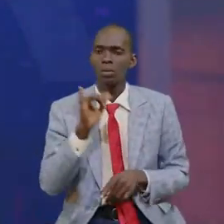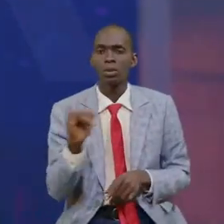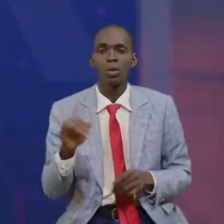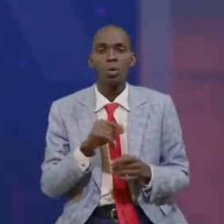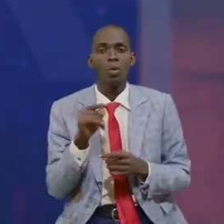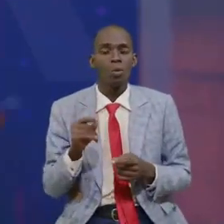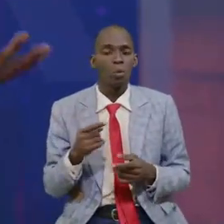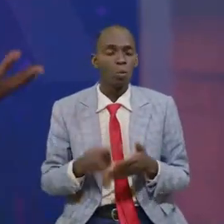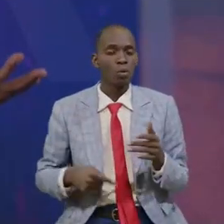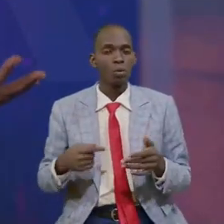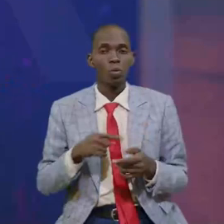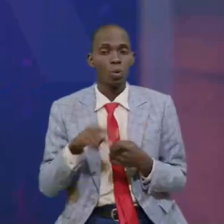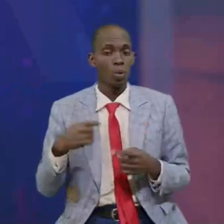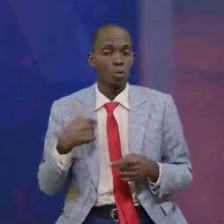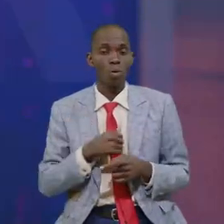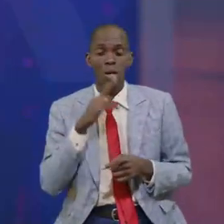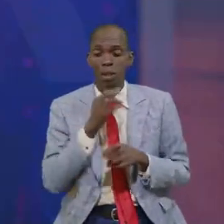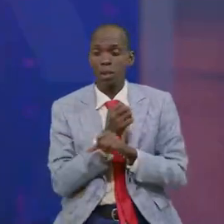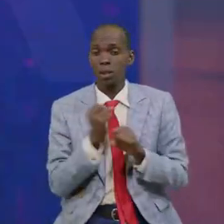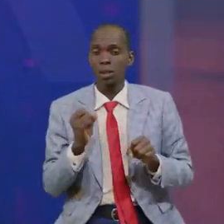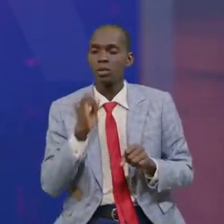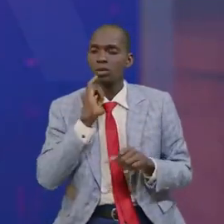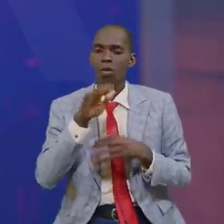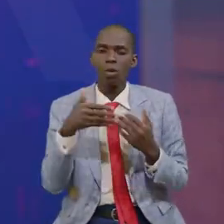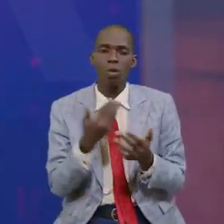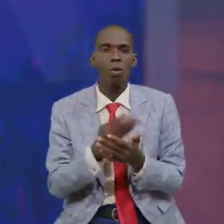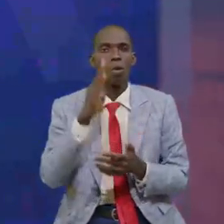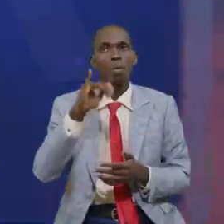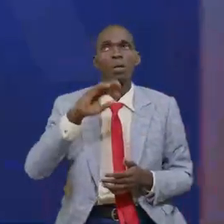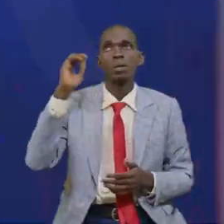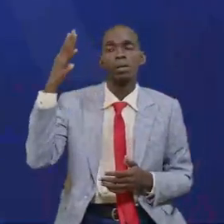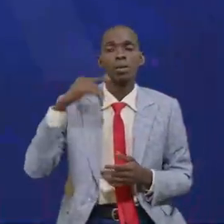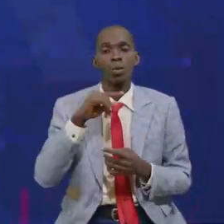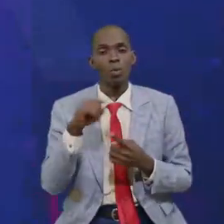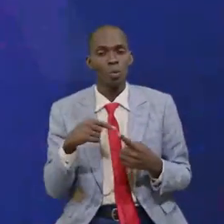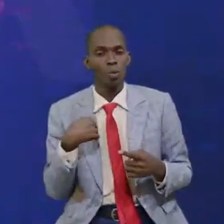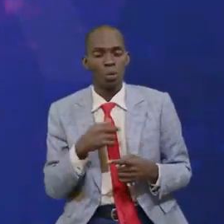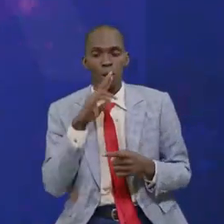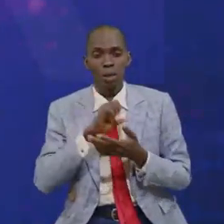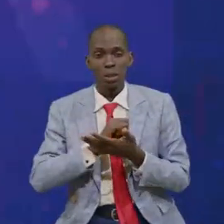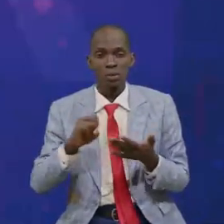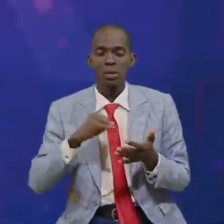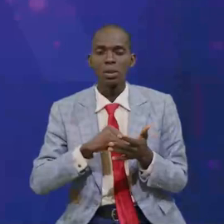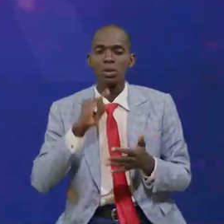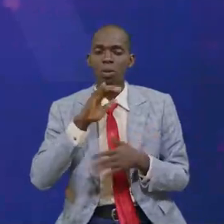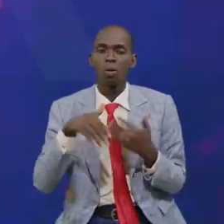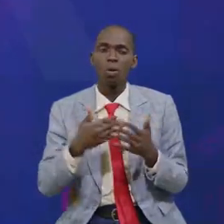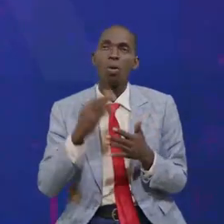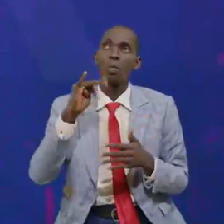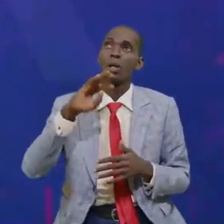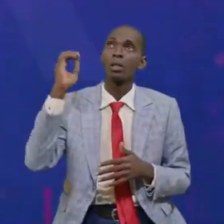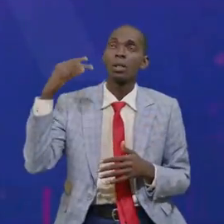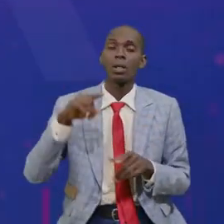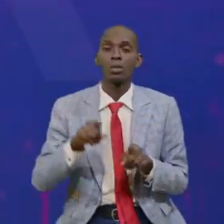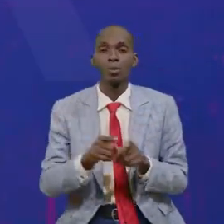c'est pas la grâce. Quand nous sommes sanctifiés, c'est pas la grâce. Et comme nous venons servir le Seigneur